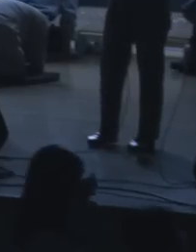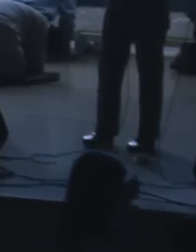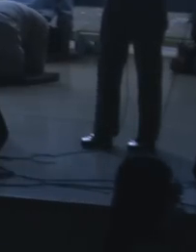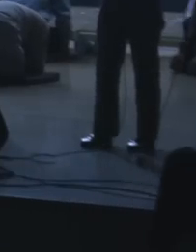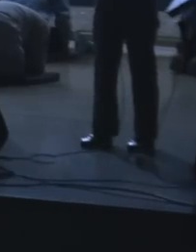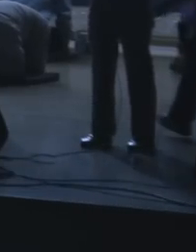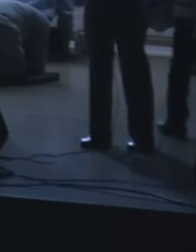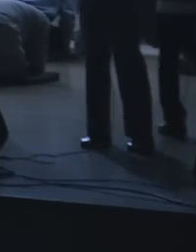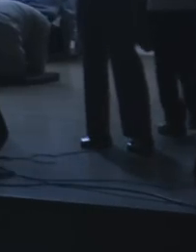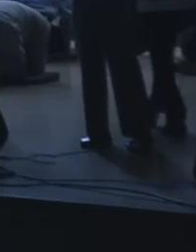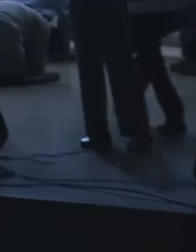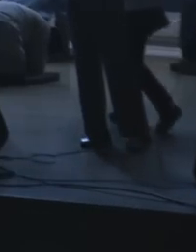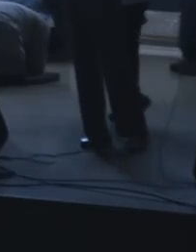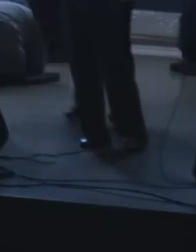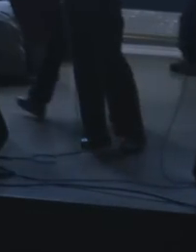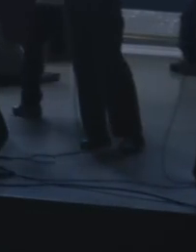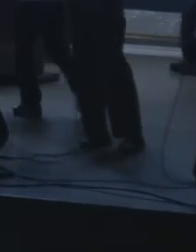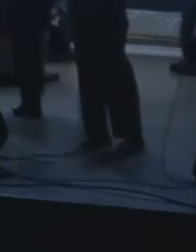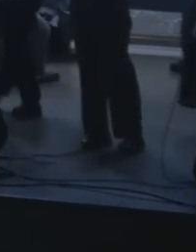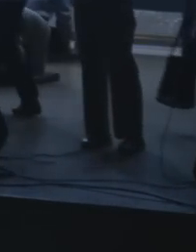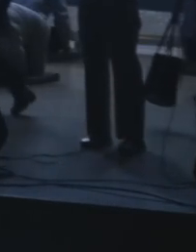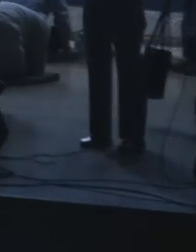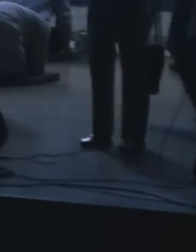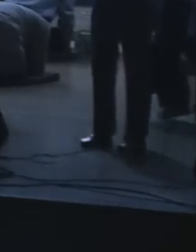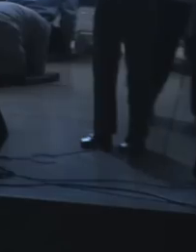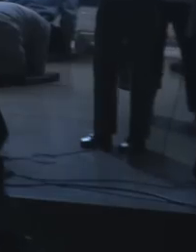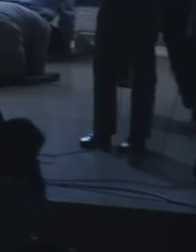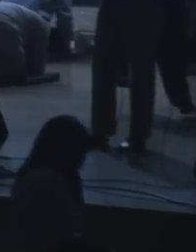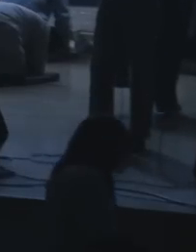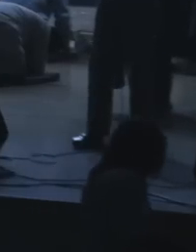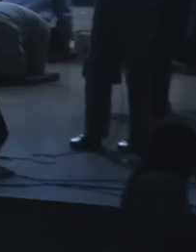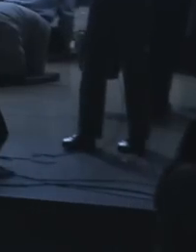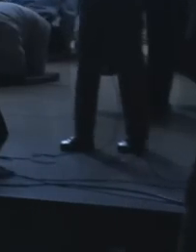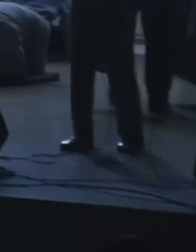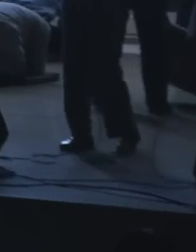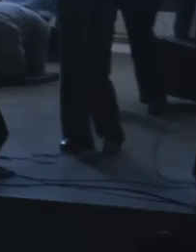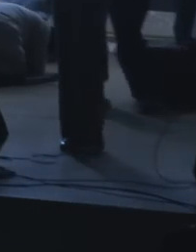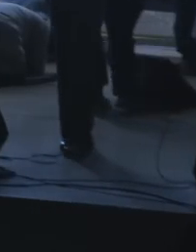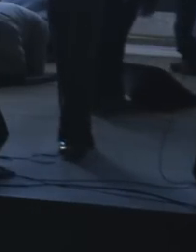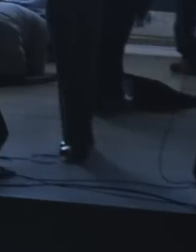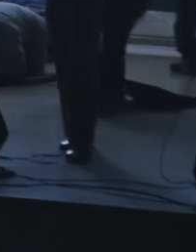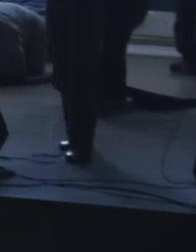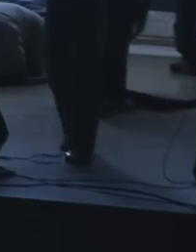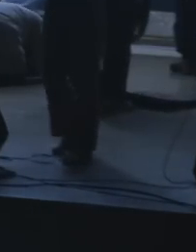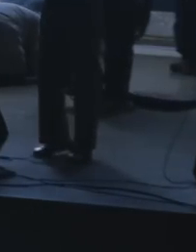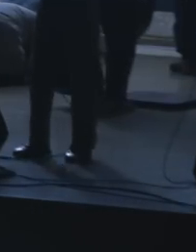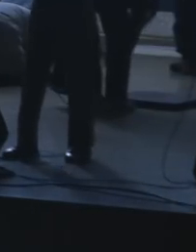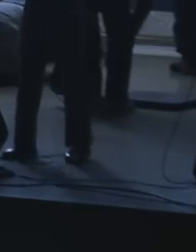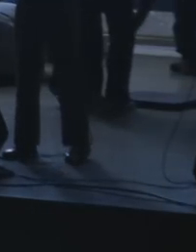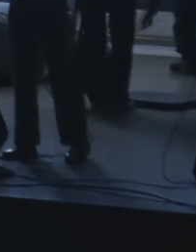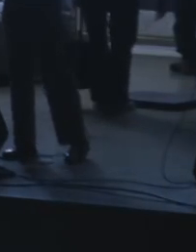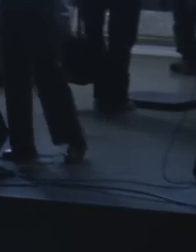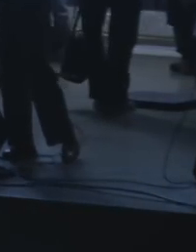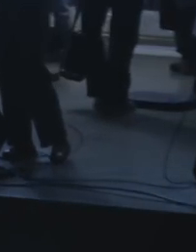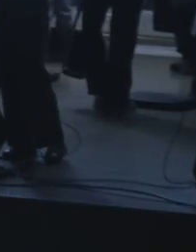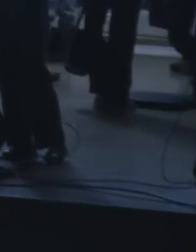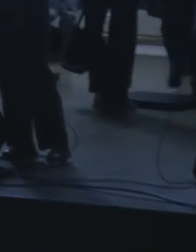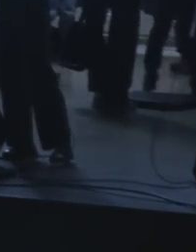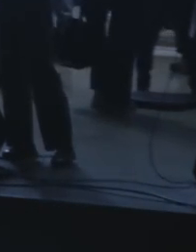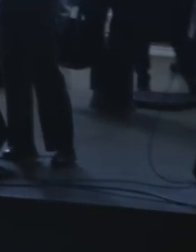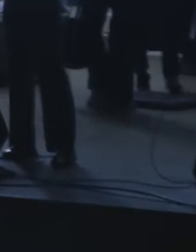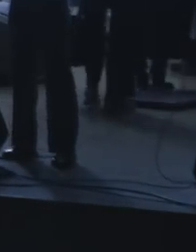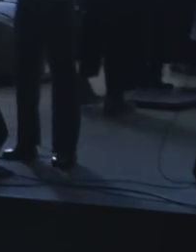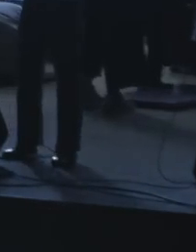주시고 하나님께로만, 주님께로만 우리의 시선을 온전히 바치게 하여 주시옵소서. 우리의 나뉘었던 마음들,